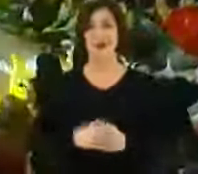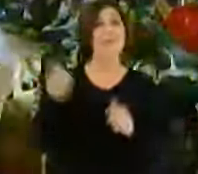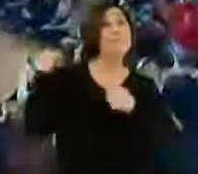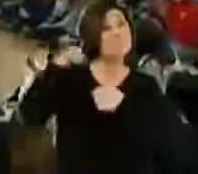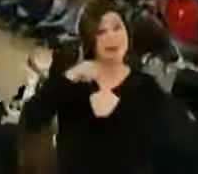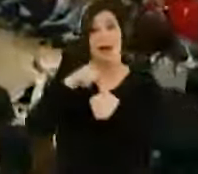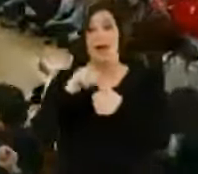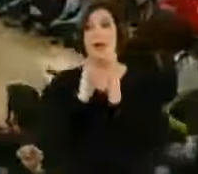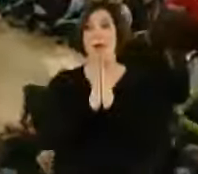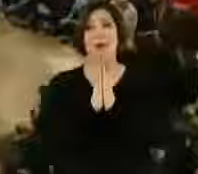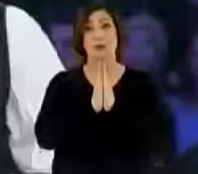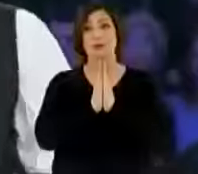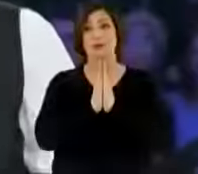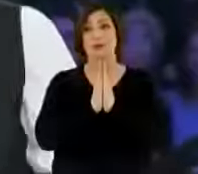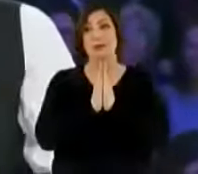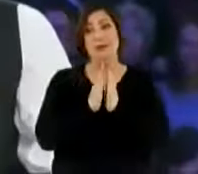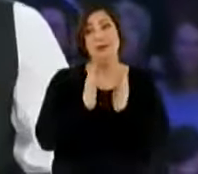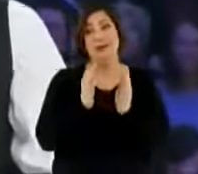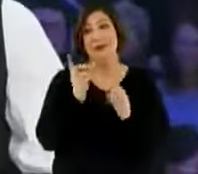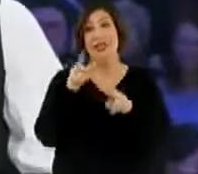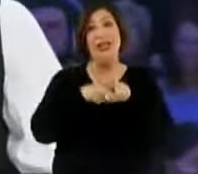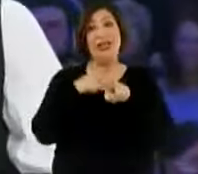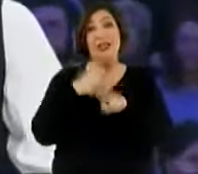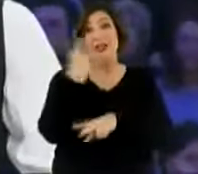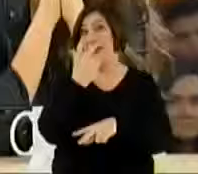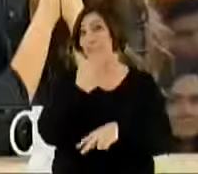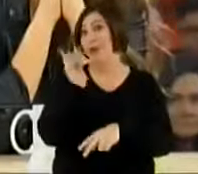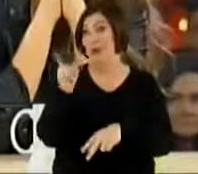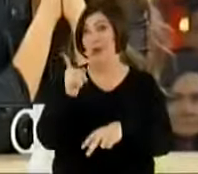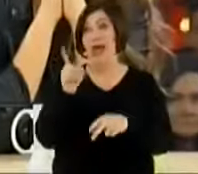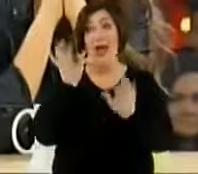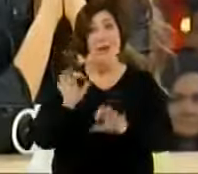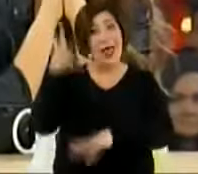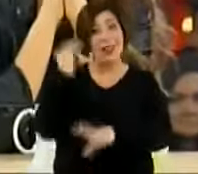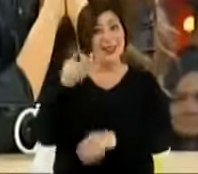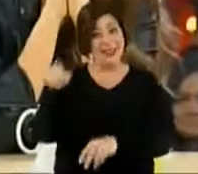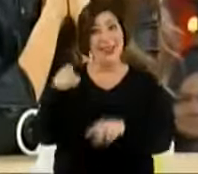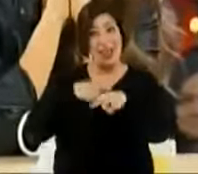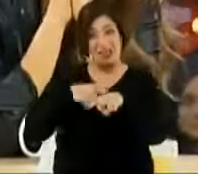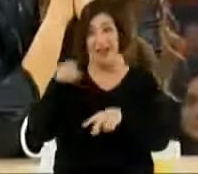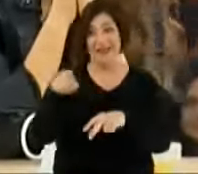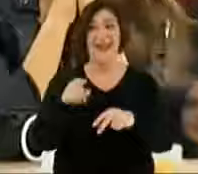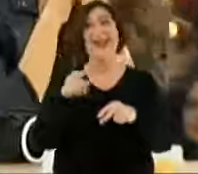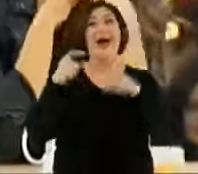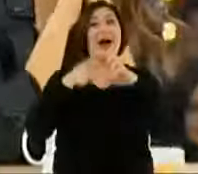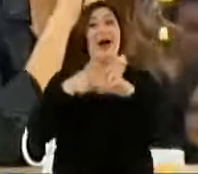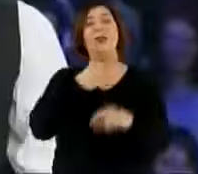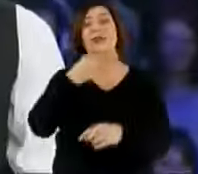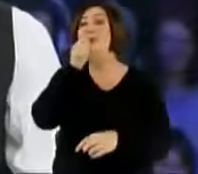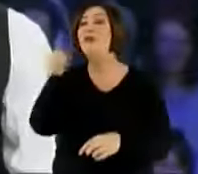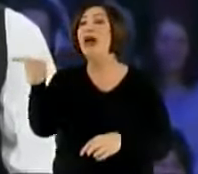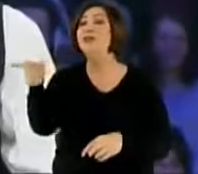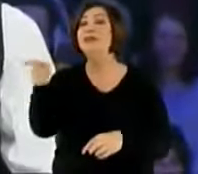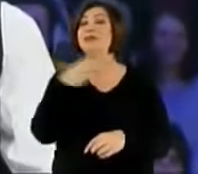Bir daha. Özür diliyorum. Çünkü Yaşar şarkıyı bilmiyor ama melodiyi hemen aradı. Raga lütfen alır